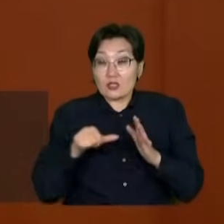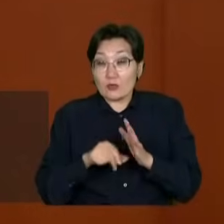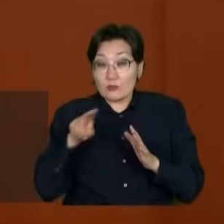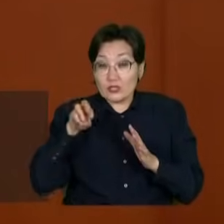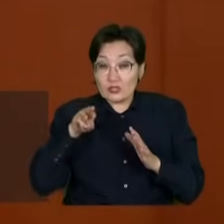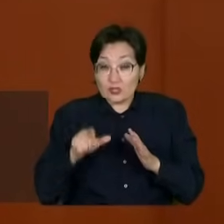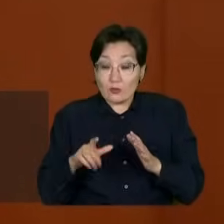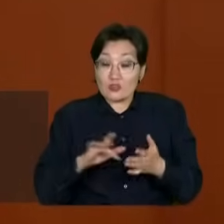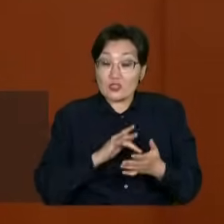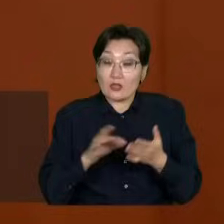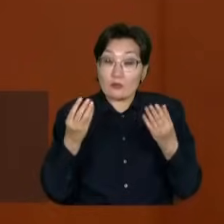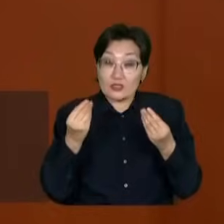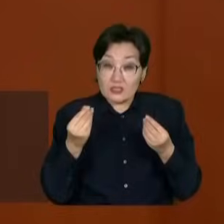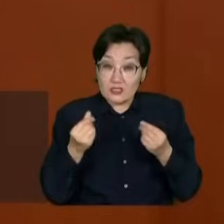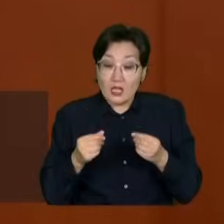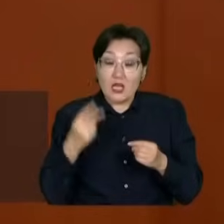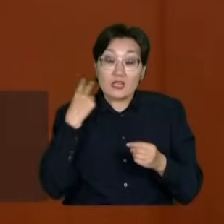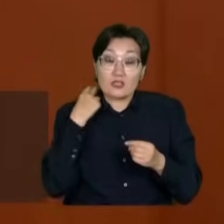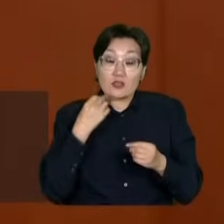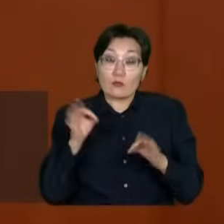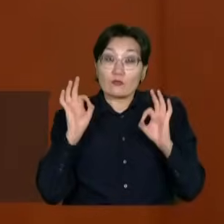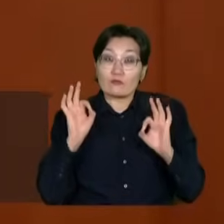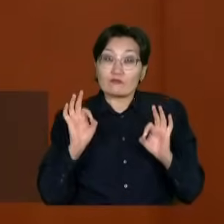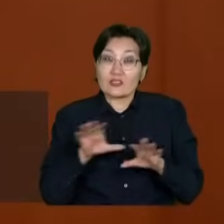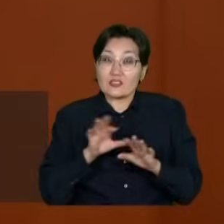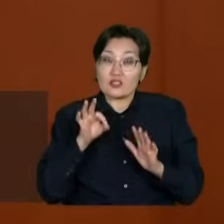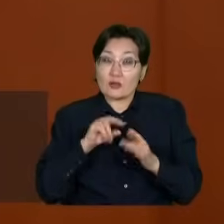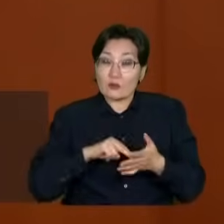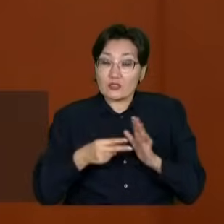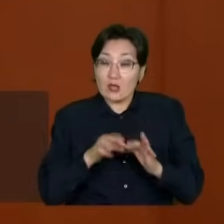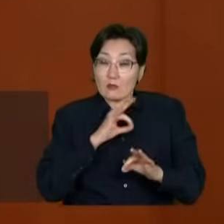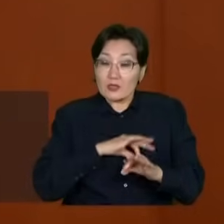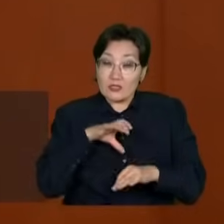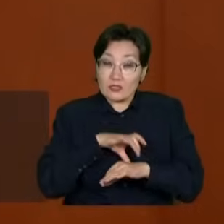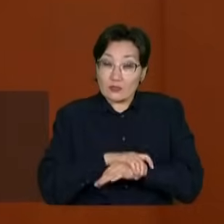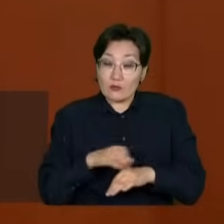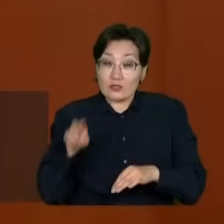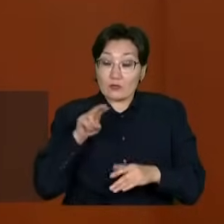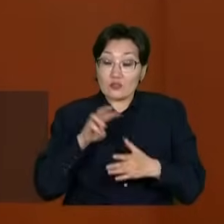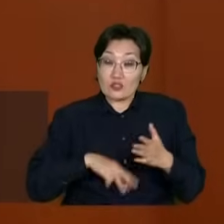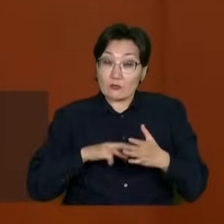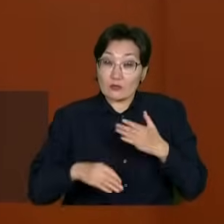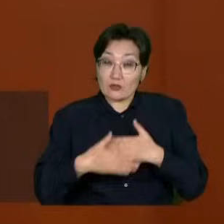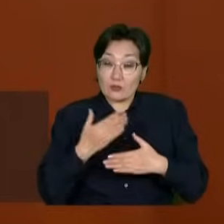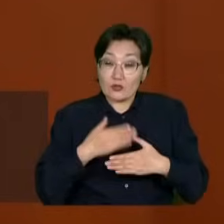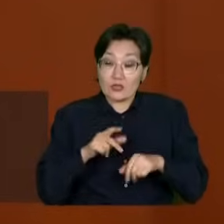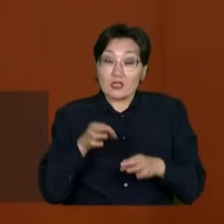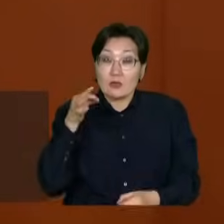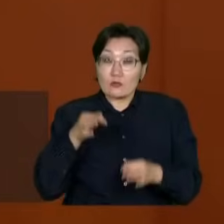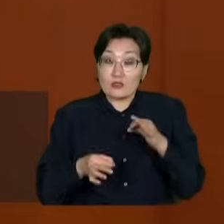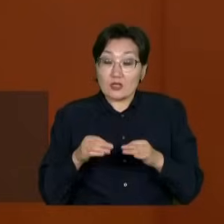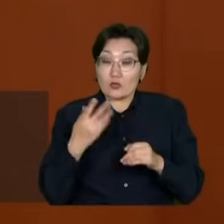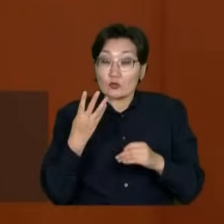теңге болатын бюджет қаражатын және қарызды тиімсіз жоспарлау мен пайдалану анықталды. Әкімшілік айыппұлдар салынды. Құқық қорғау органдарына